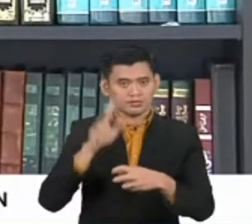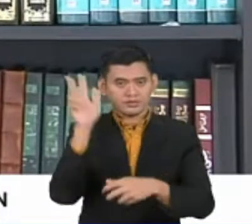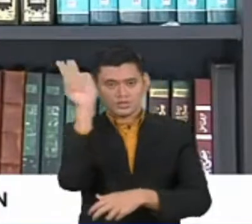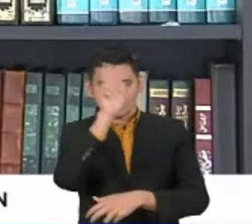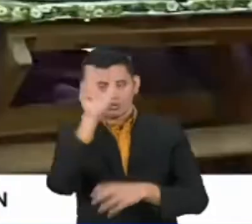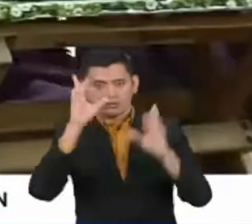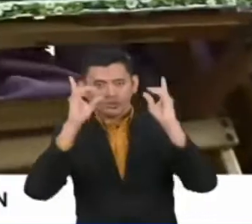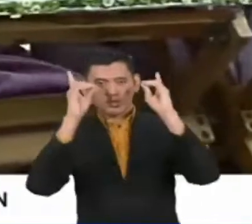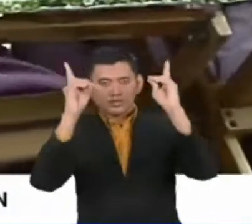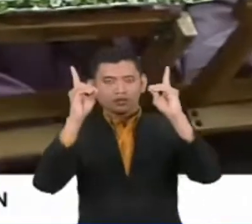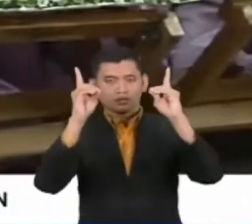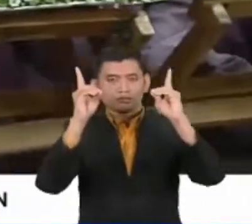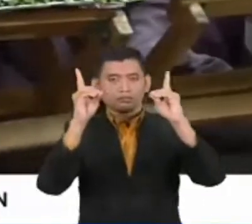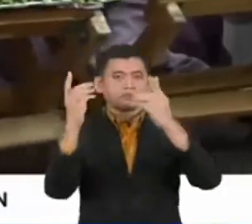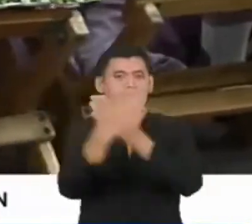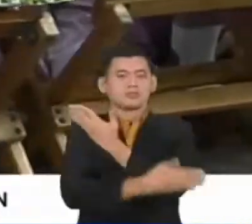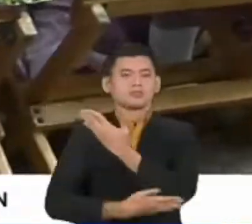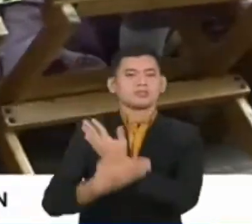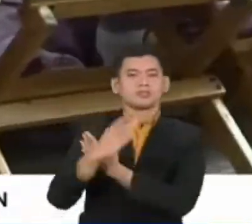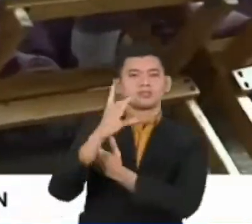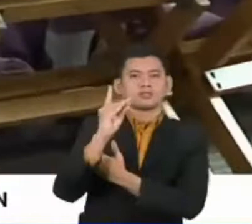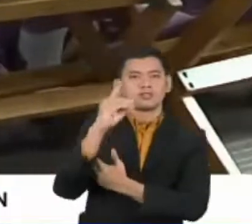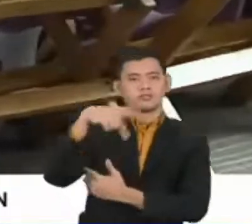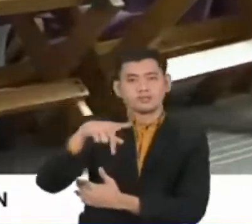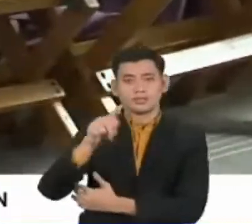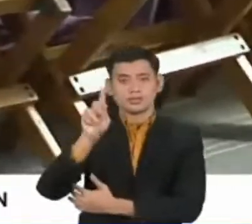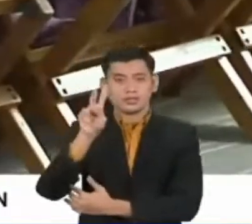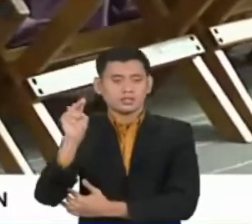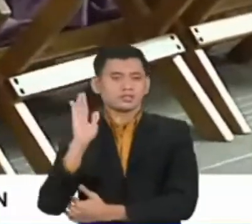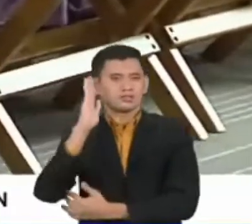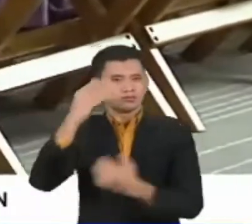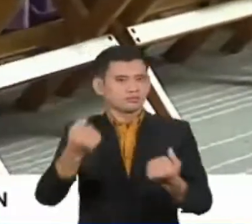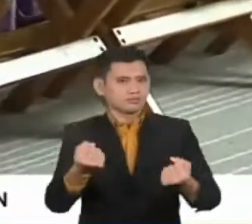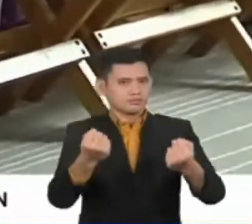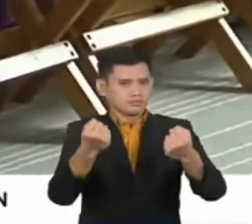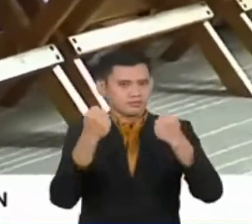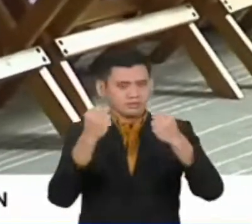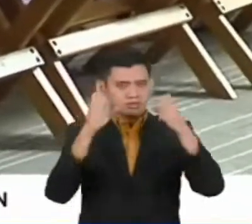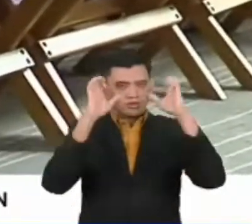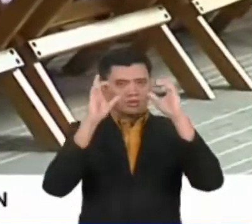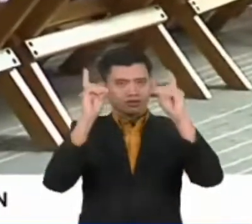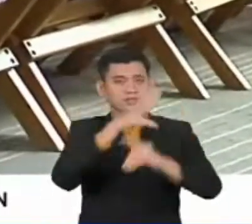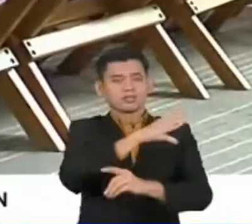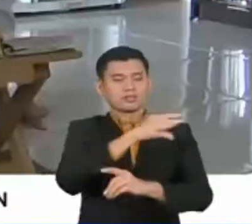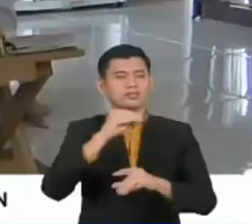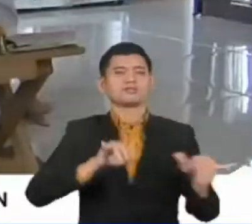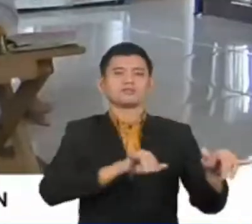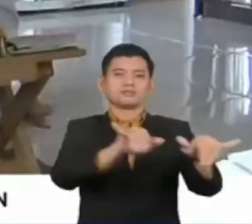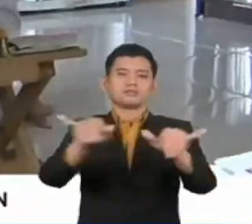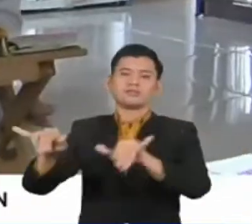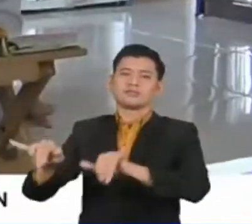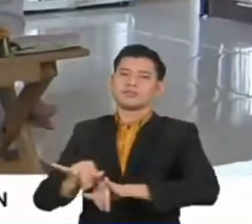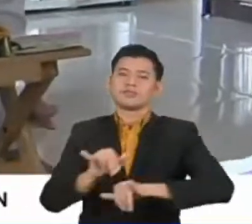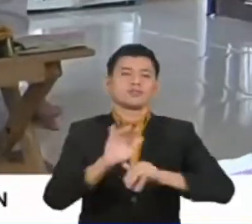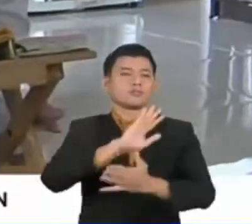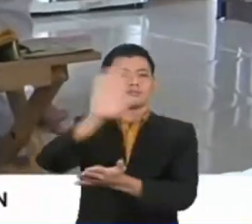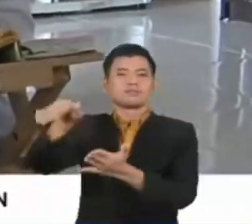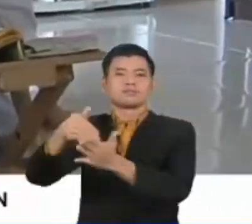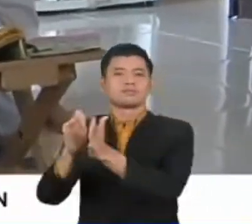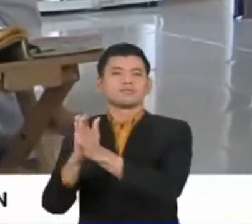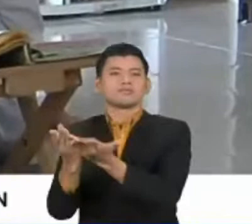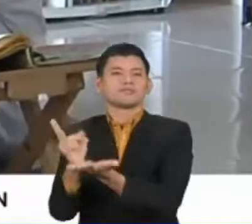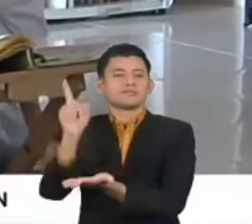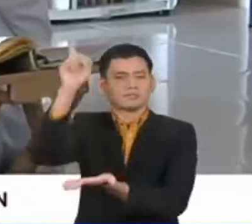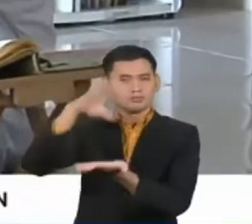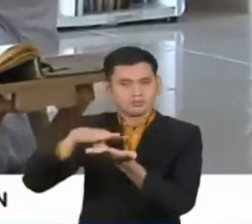Tahfiz Negara DPTN akan memperkasa pendidikan dan penyeragaman pengurusan tahfiz di seluruh negara. Ia